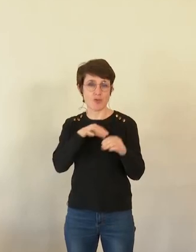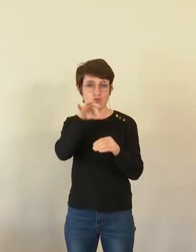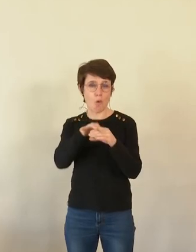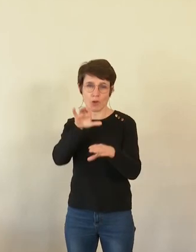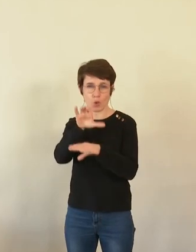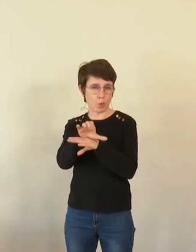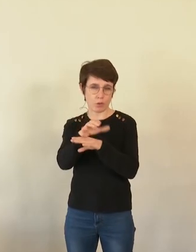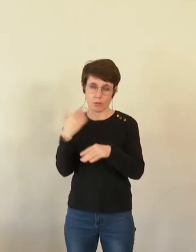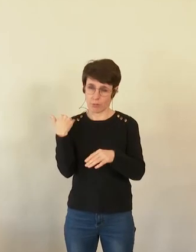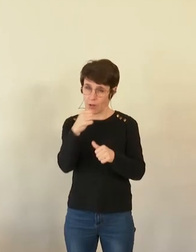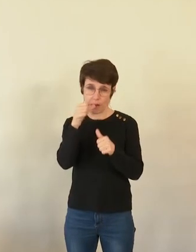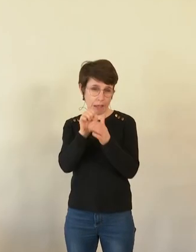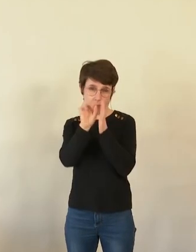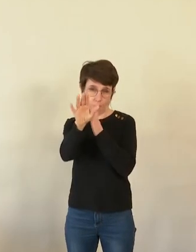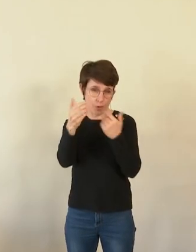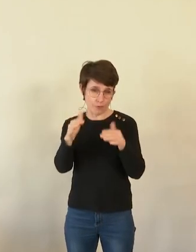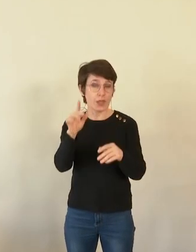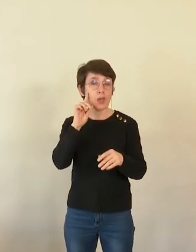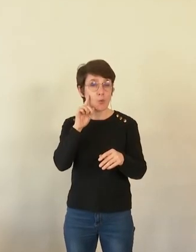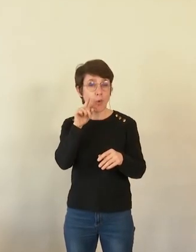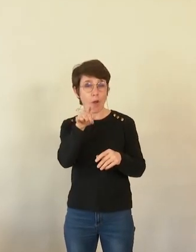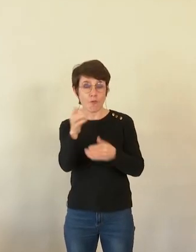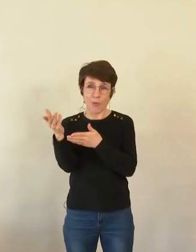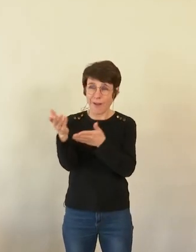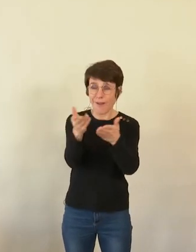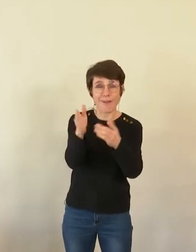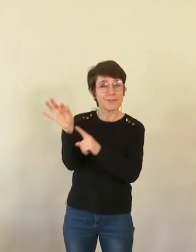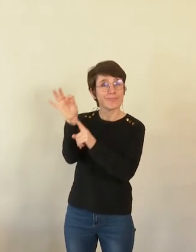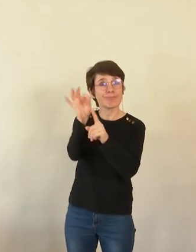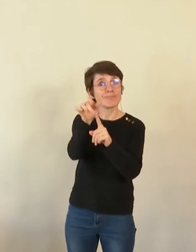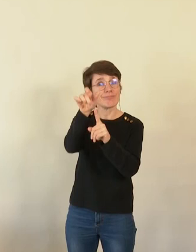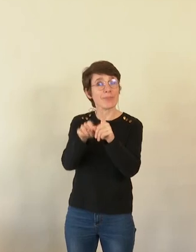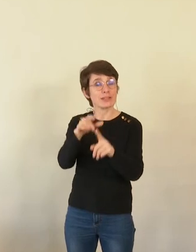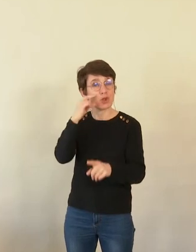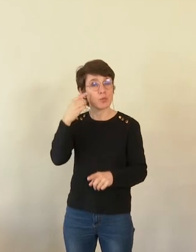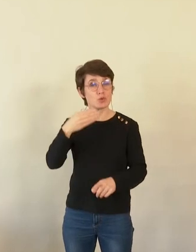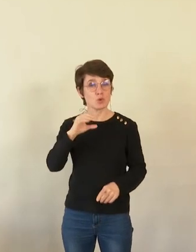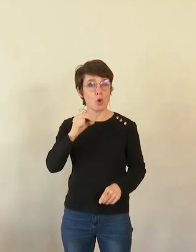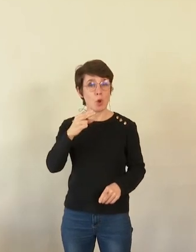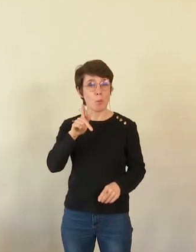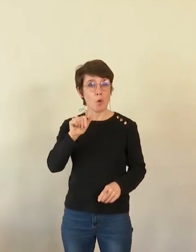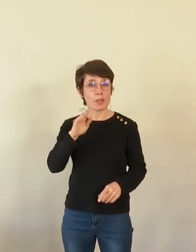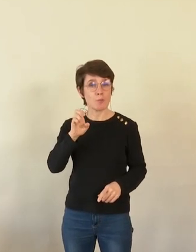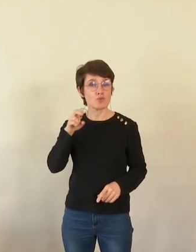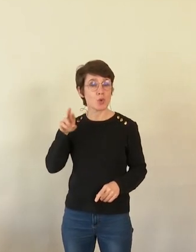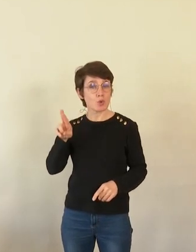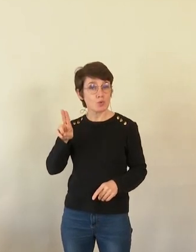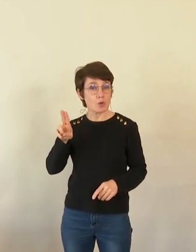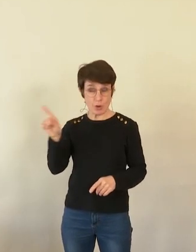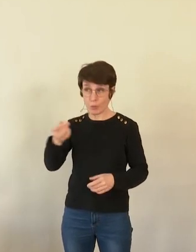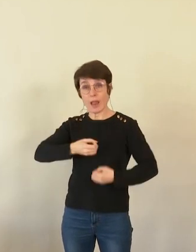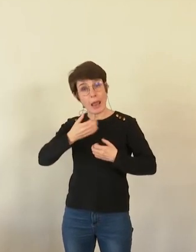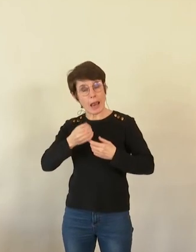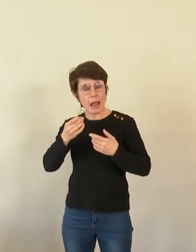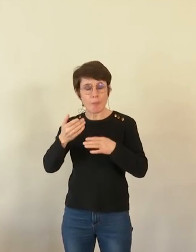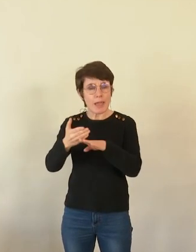sens car vous avez donné la parole à Yann mongaburu alors que vous aviez annoncé que le conseil municipal était clos et vous